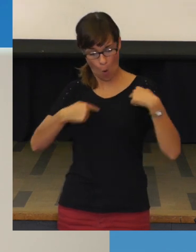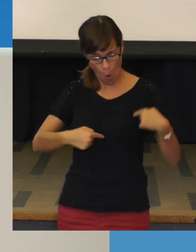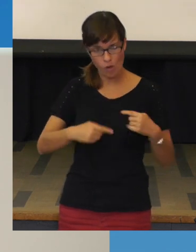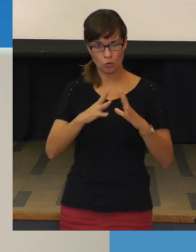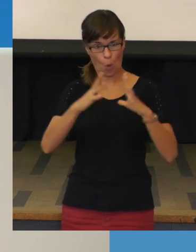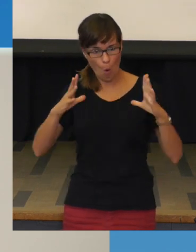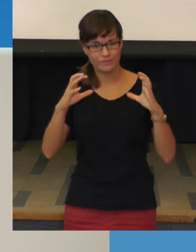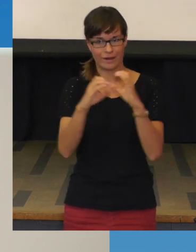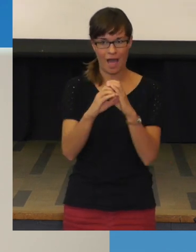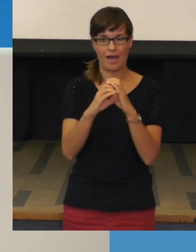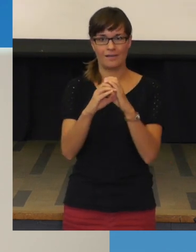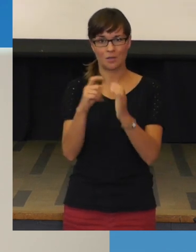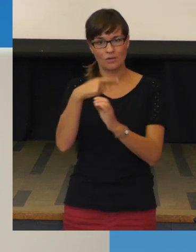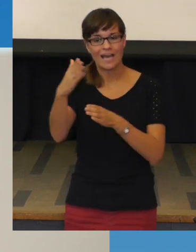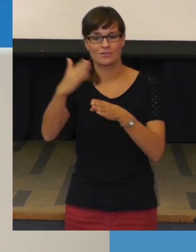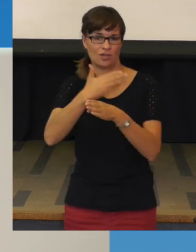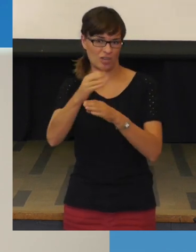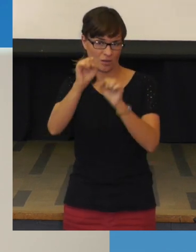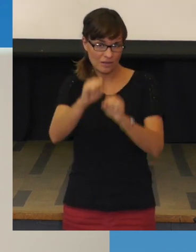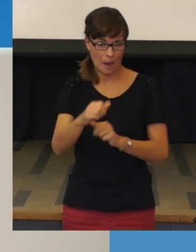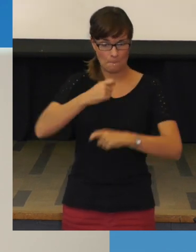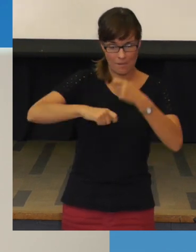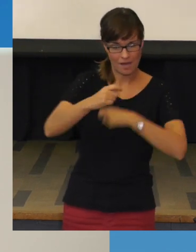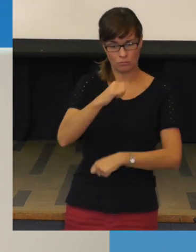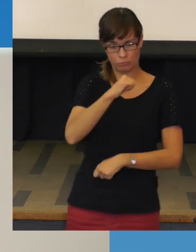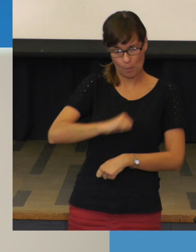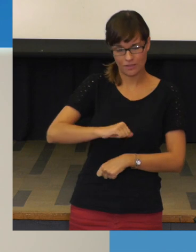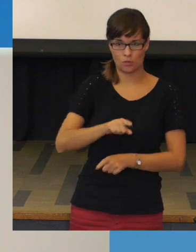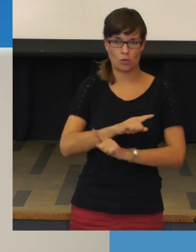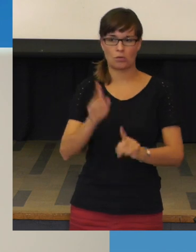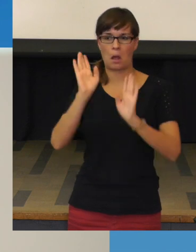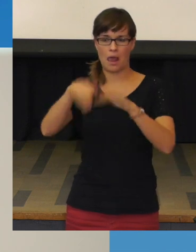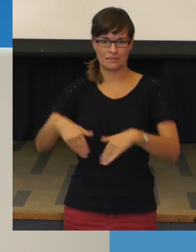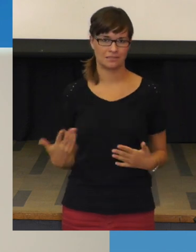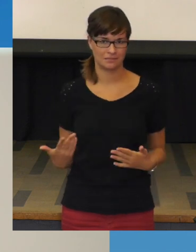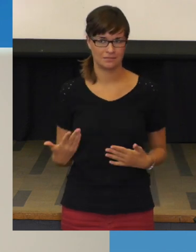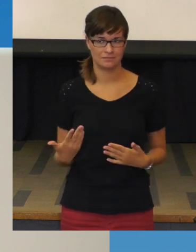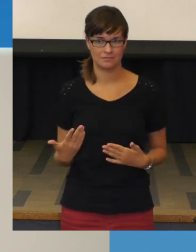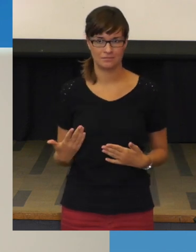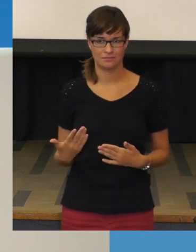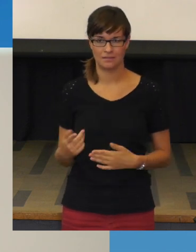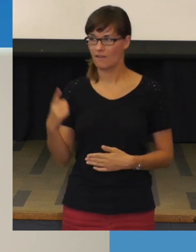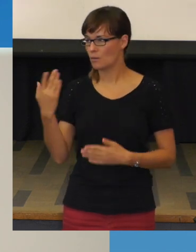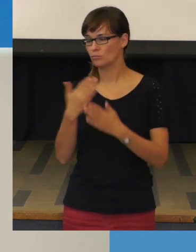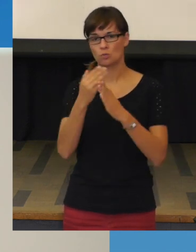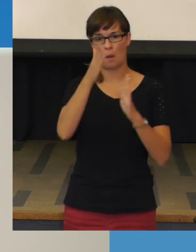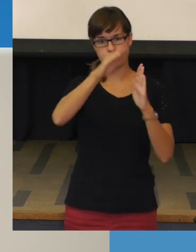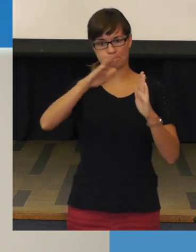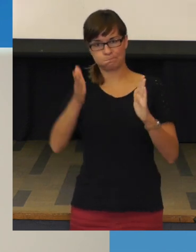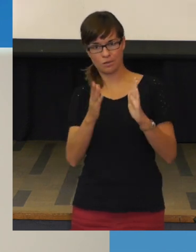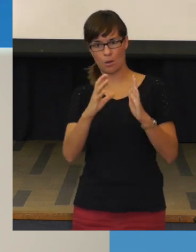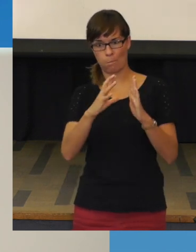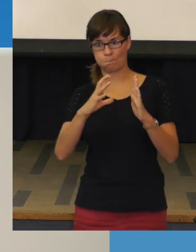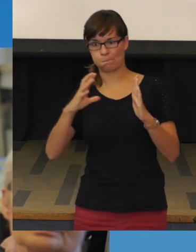danach kann man letztlich entscheiden, wie man das behandelt. Aber grundsätzlich ist es so, wenn die nicht keine Größenzunahme zeigen und auch